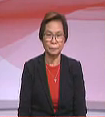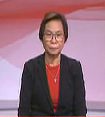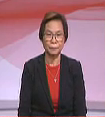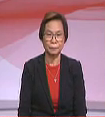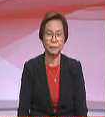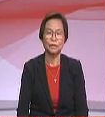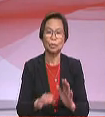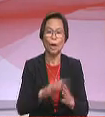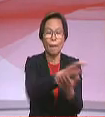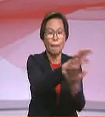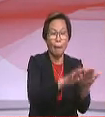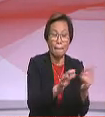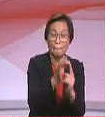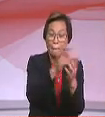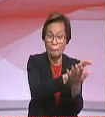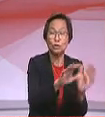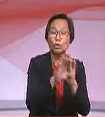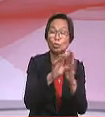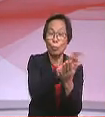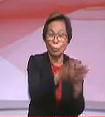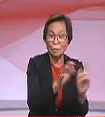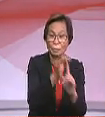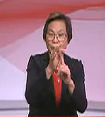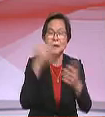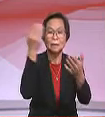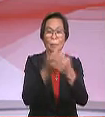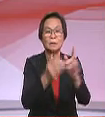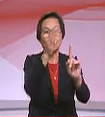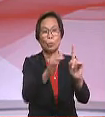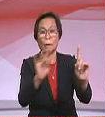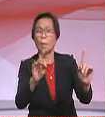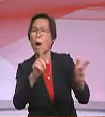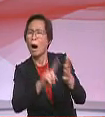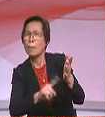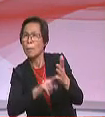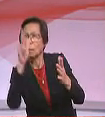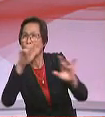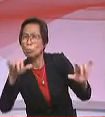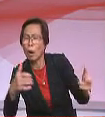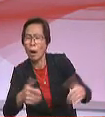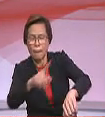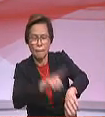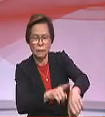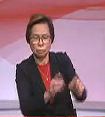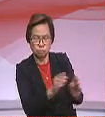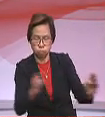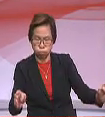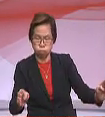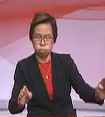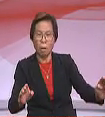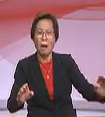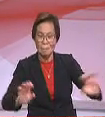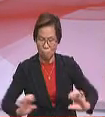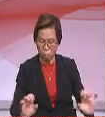meletakkan misalnya pelan strategik ya, sehingga 1 bulan Ogos apakah yang akan kerajaan buat semasa tempoh darurat ini.